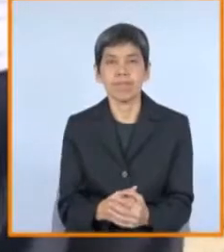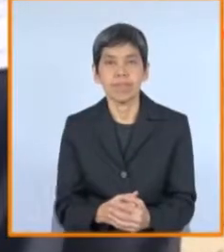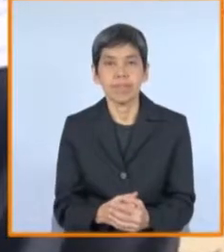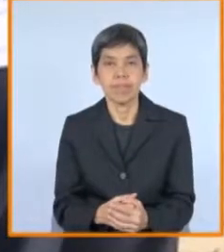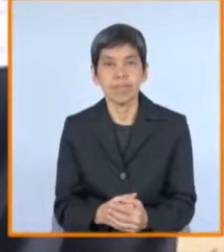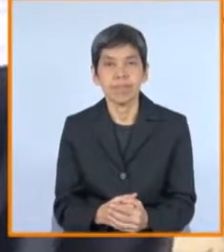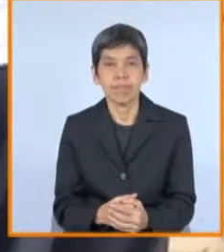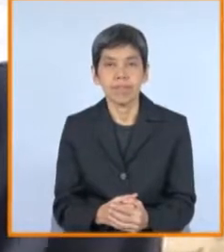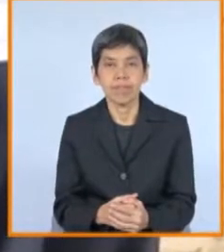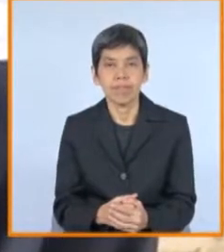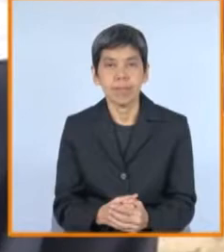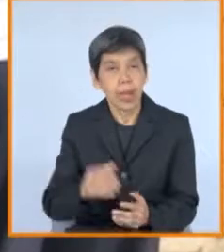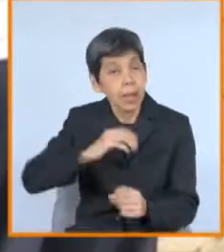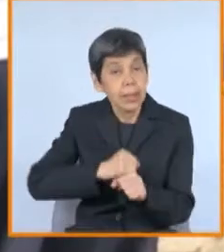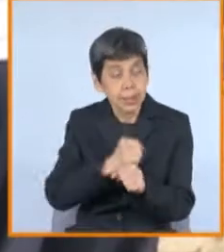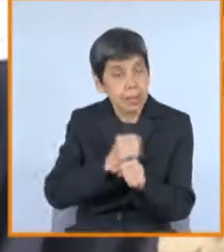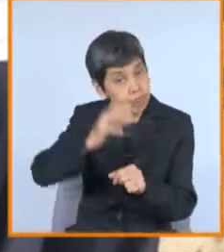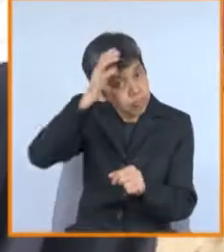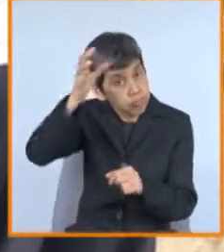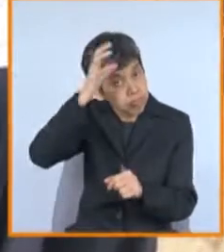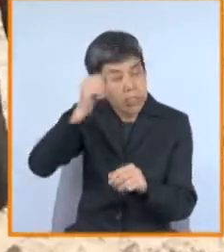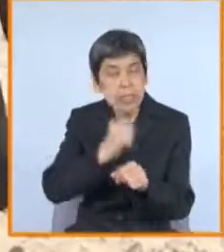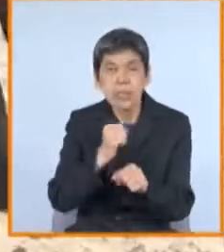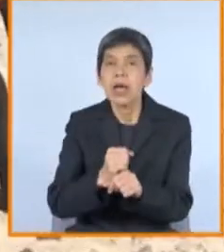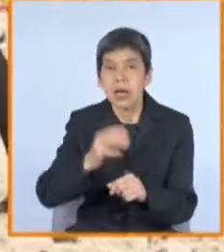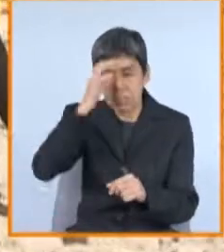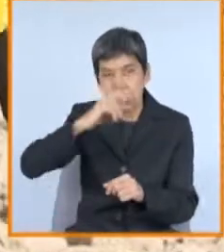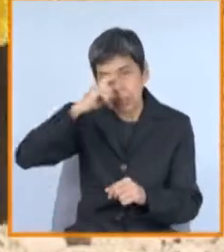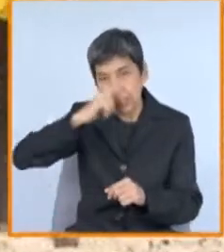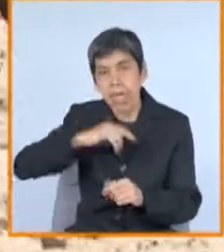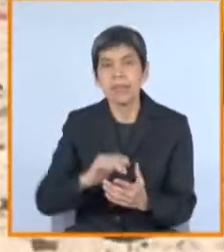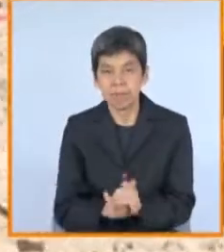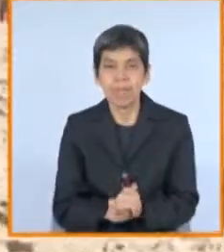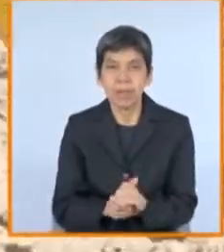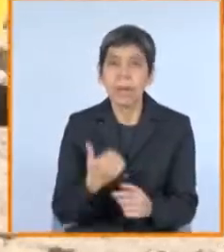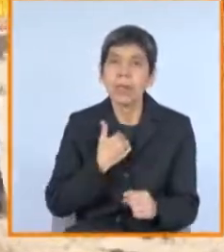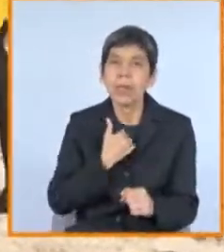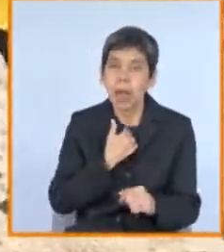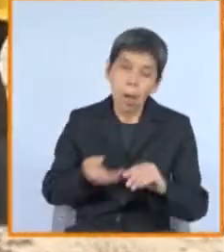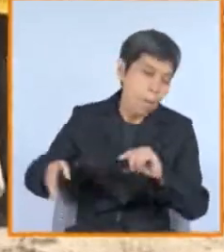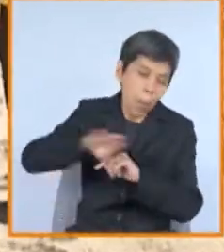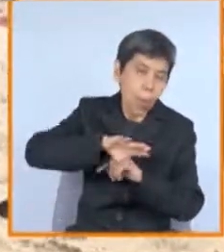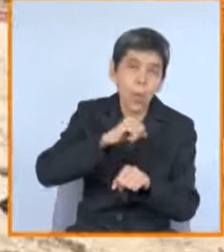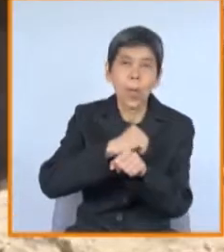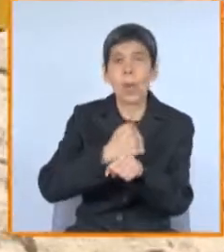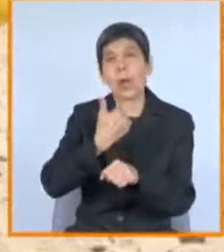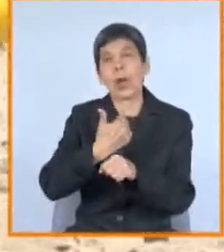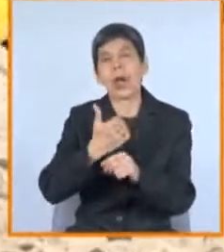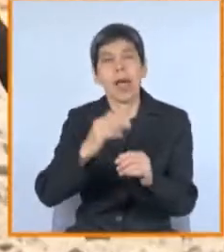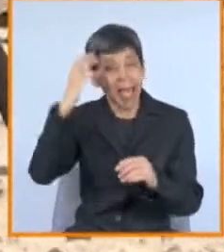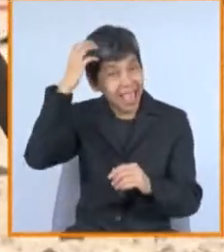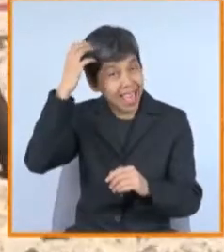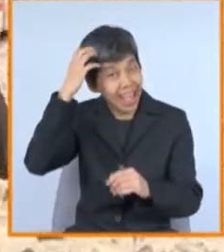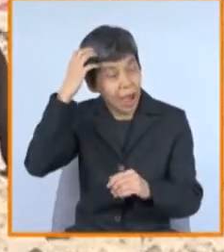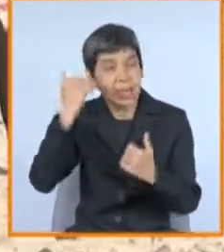ปิดท้ายกันที่ทีมเซปักตะก้อชายหาดไทยทีมนักขวดลูกพลาสติกหนุ่มไทยเดินหน้าฟาดทำคะแนนใส่ผู้เล่นทีมชาติลา